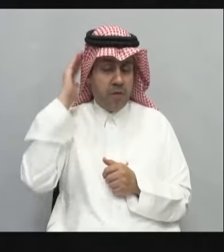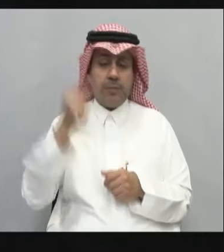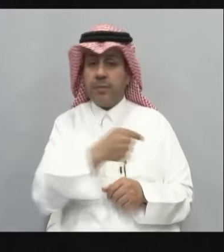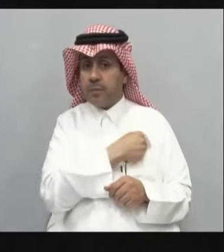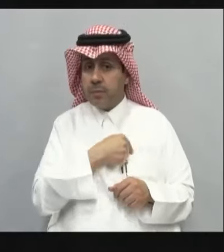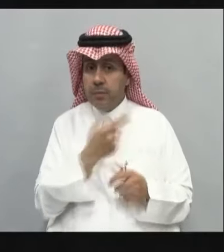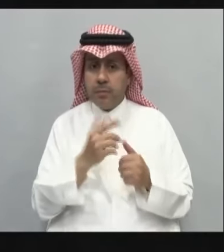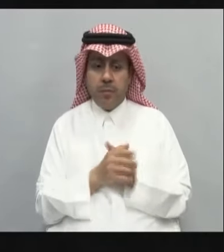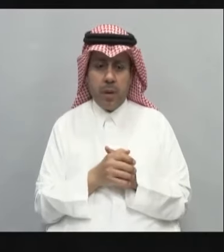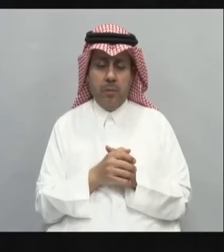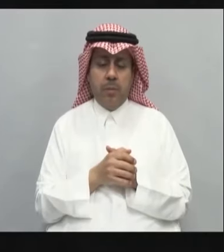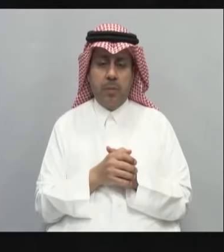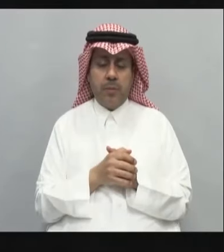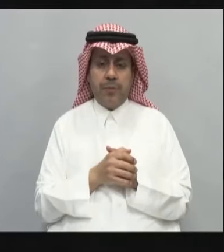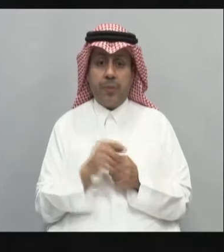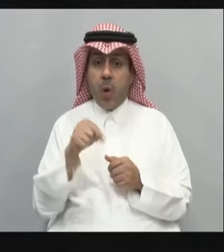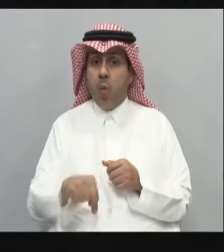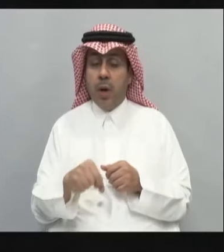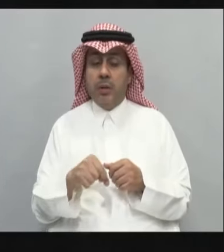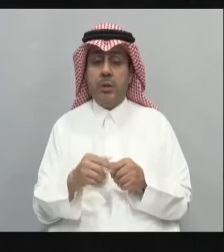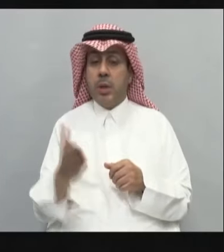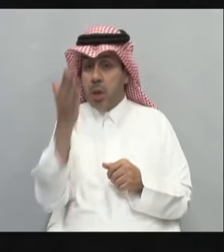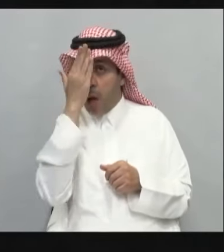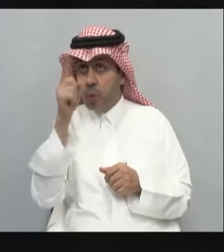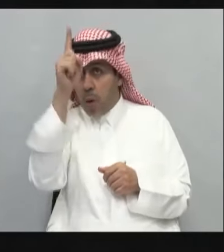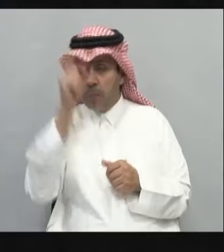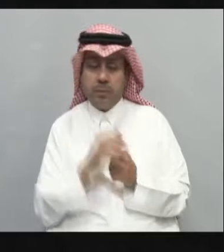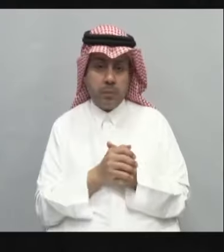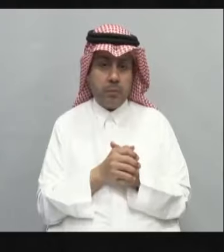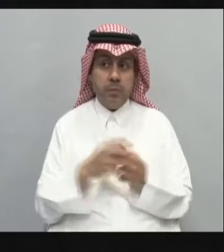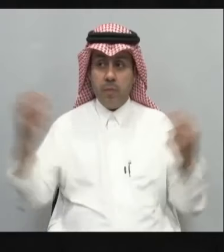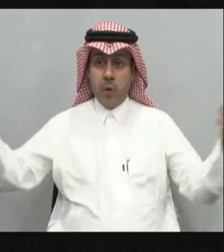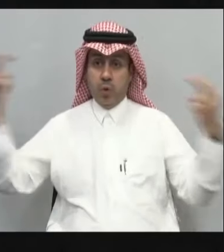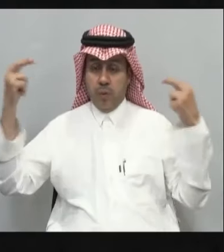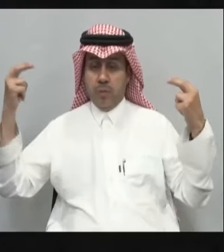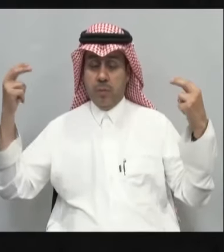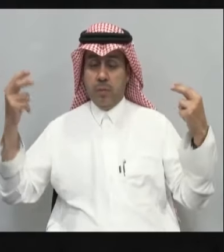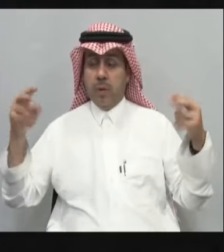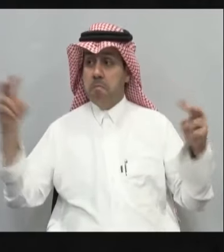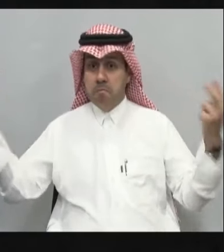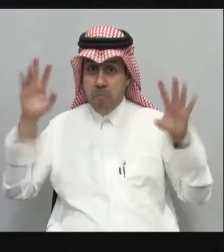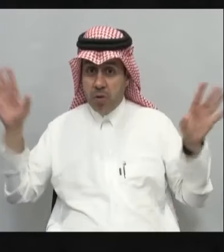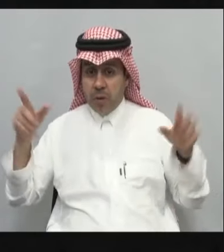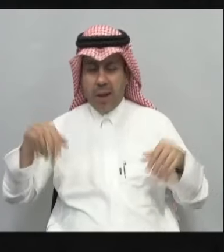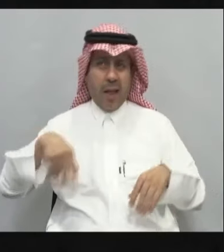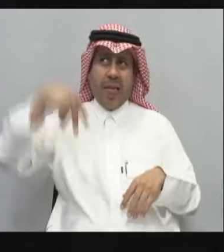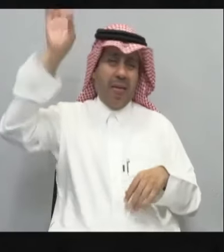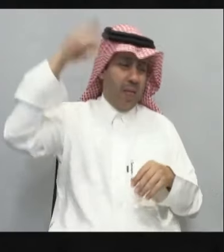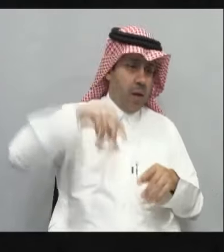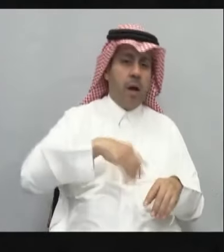المنافق هو يعبد الله لماذا اذا كان هناك احد يراه طيب اذا لم يكن احد